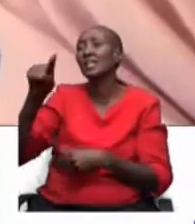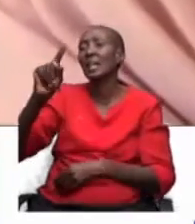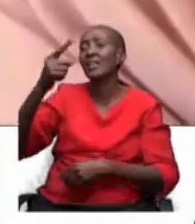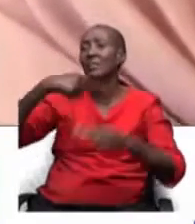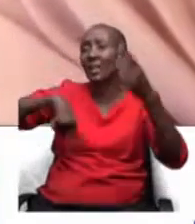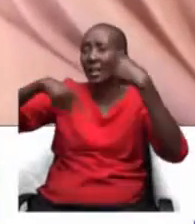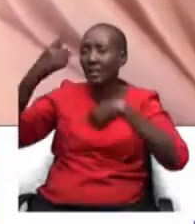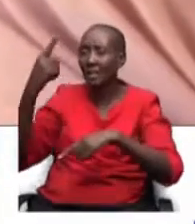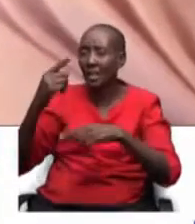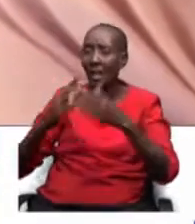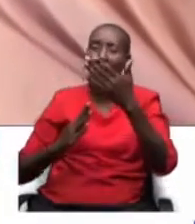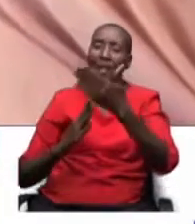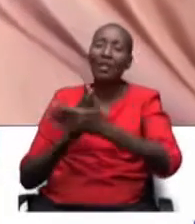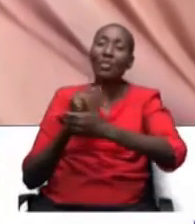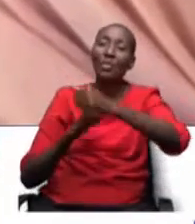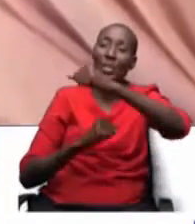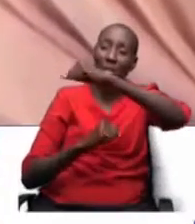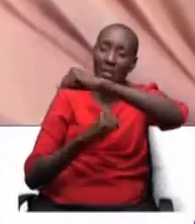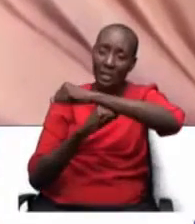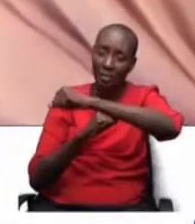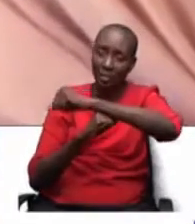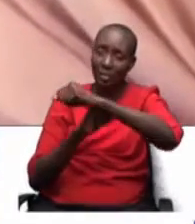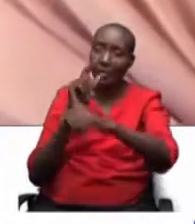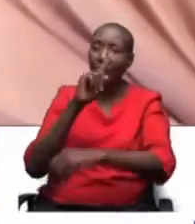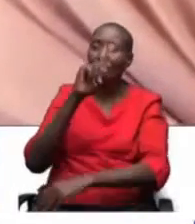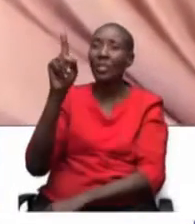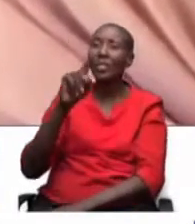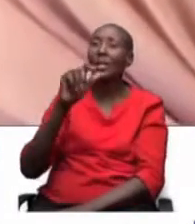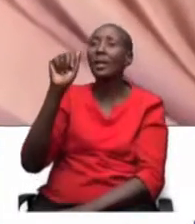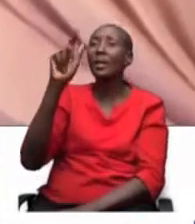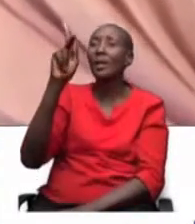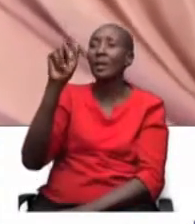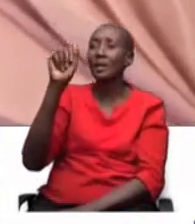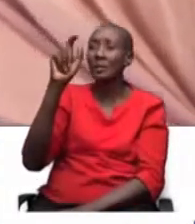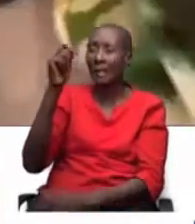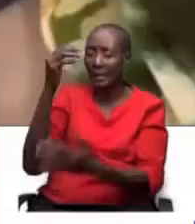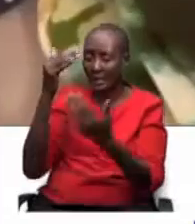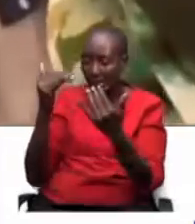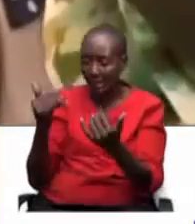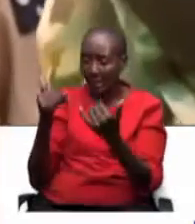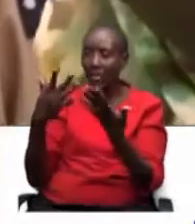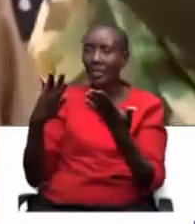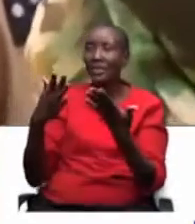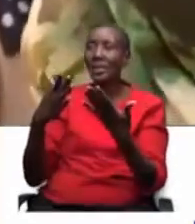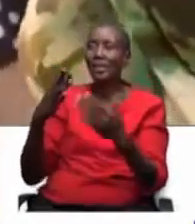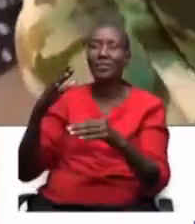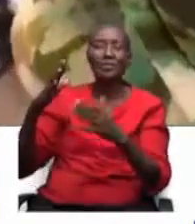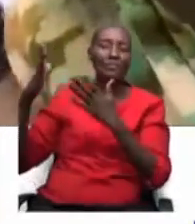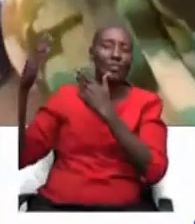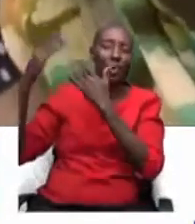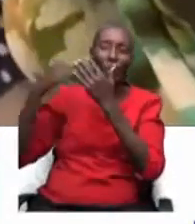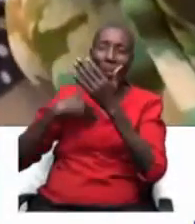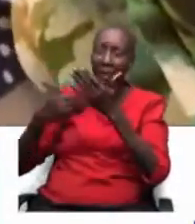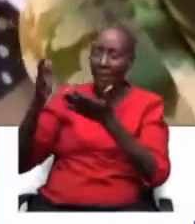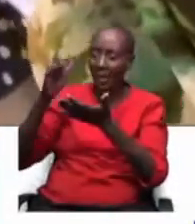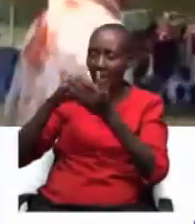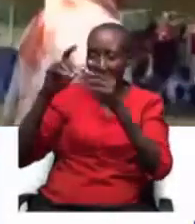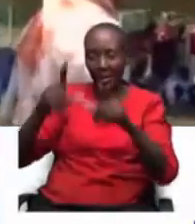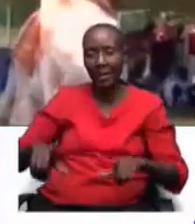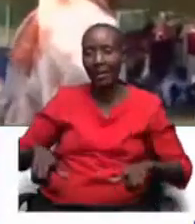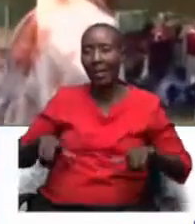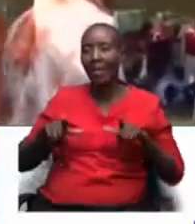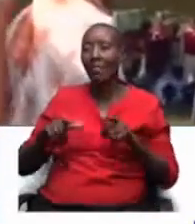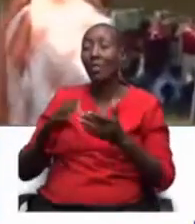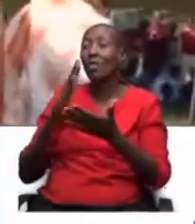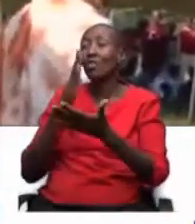Kupitia kwa msaada huo wa Zakat Foundation America, Kinya anayo kila sababu ya kutimiza ndoto yake maishani.